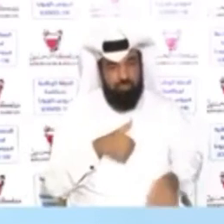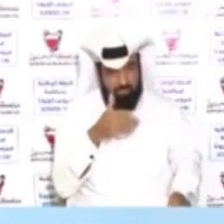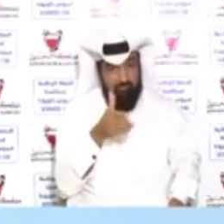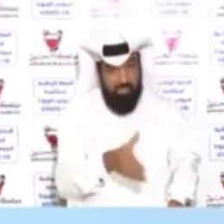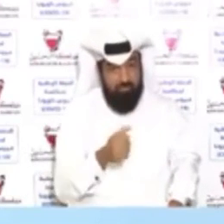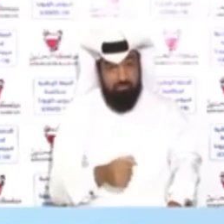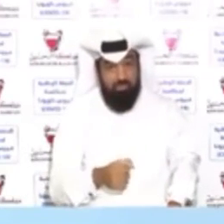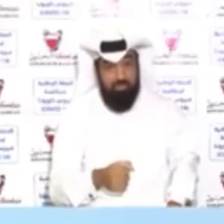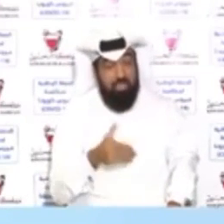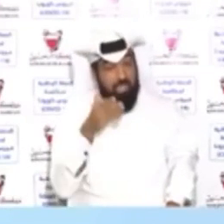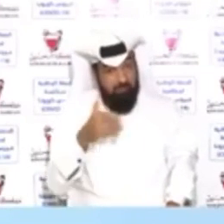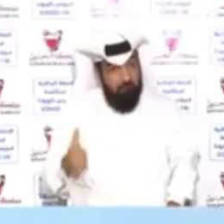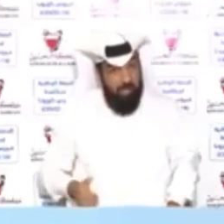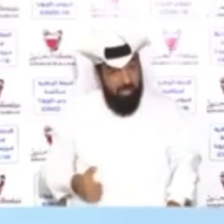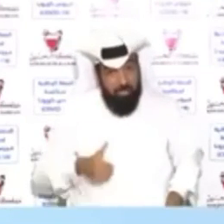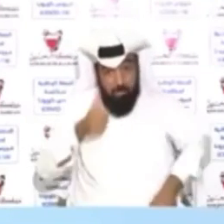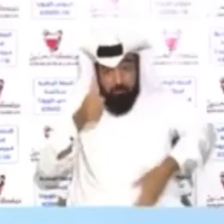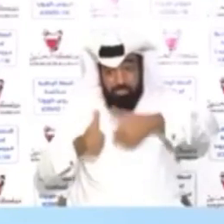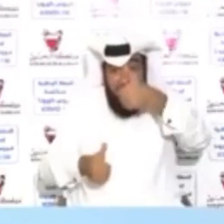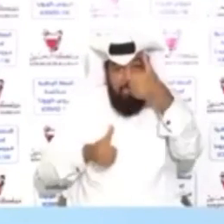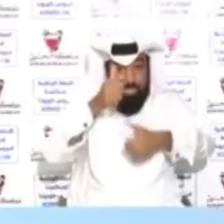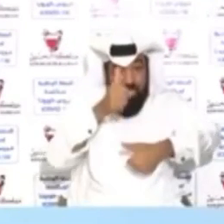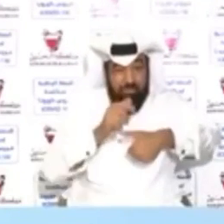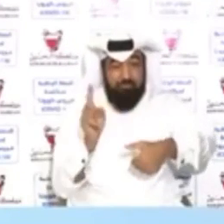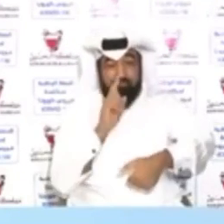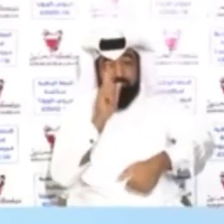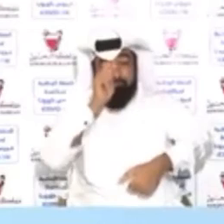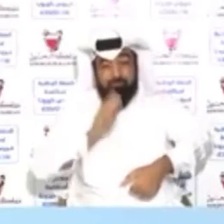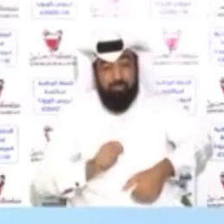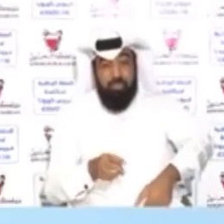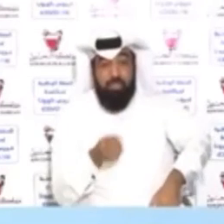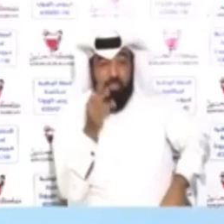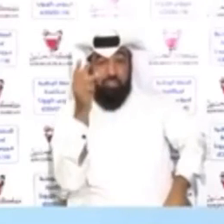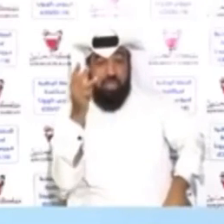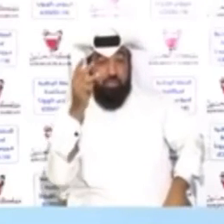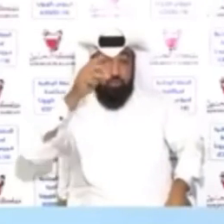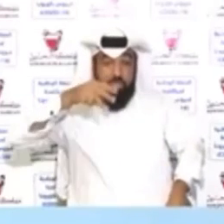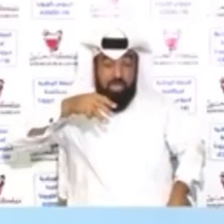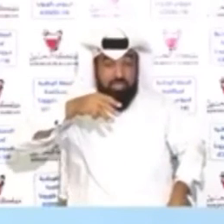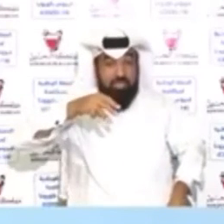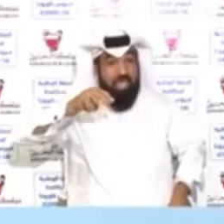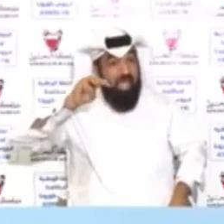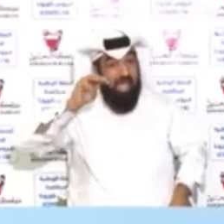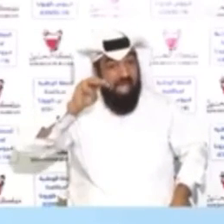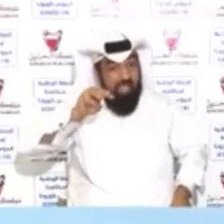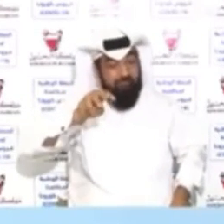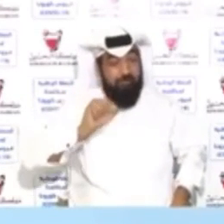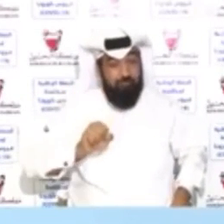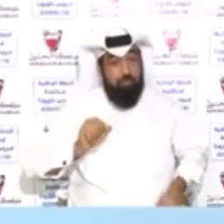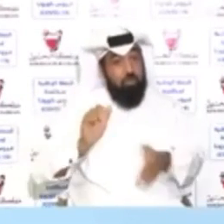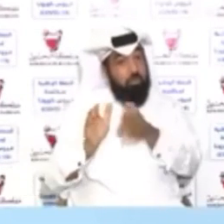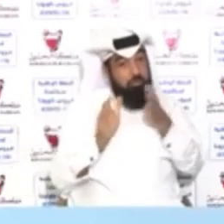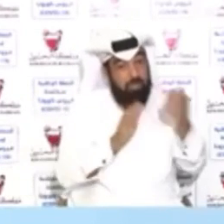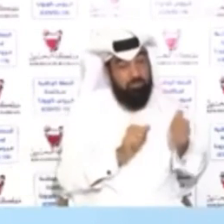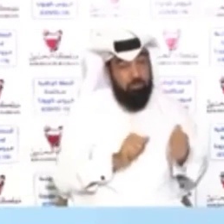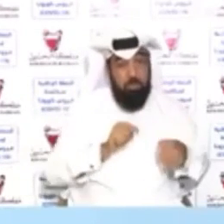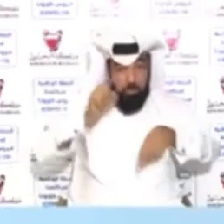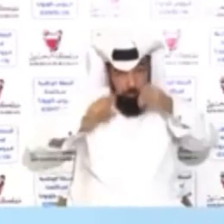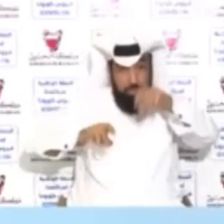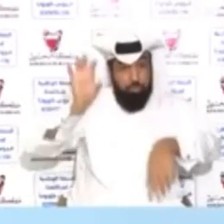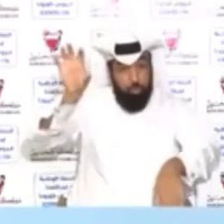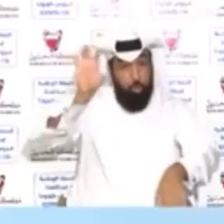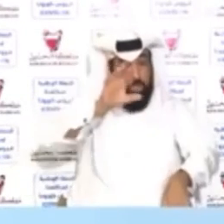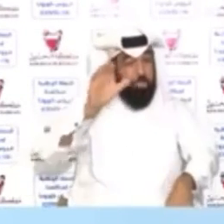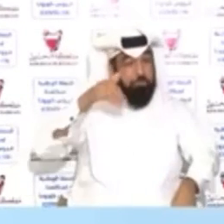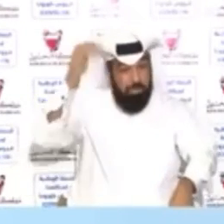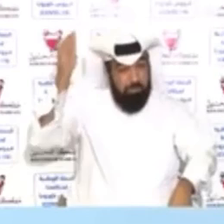فحص، ما يقارن عامة بيمكن بعض الدول عندها 100 حالة ولا 1000 حالة وما أجرت إلا 1000 فحص أو ما أجرت إلا